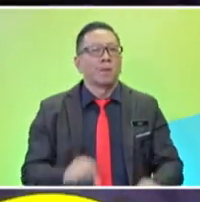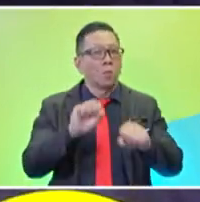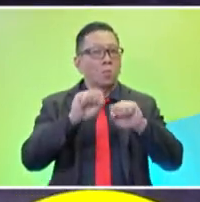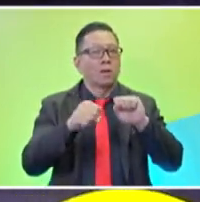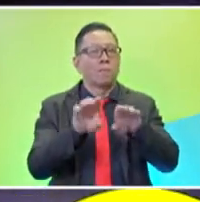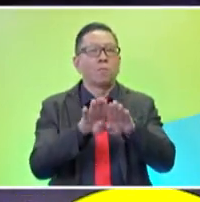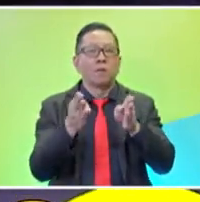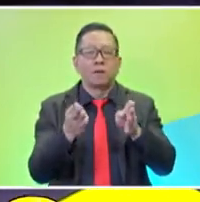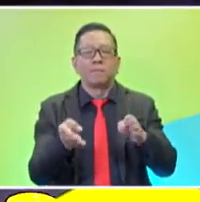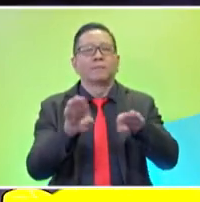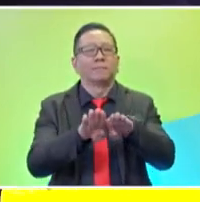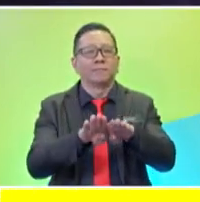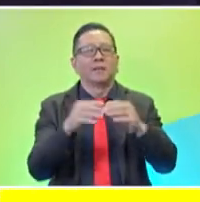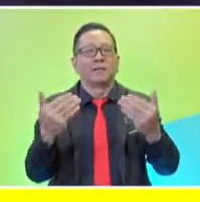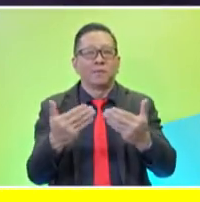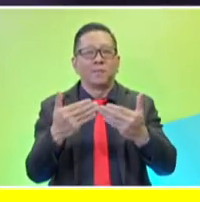boleh buka pasangan